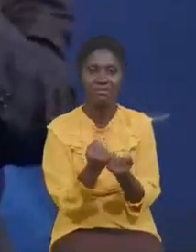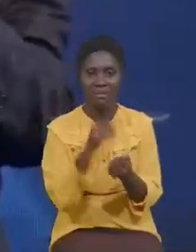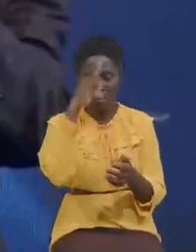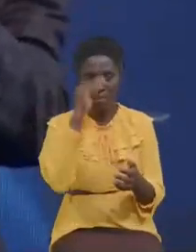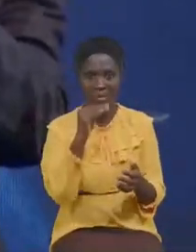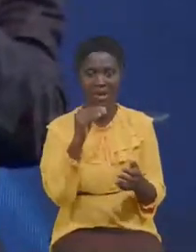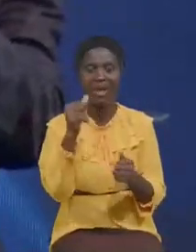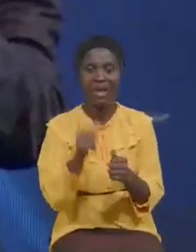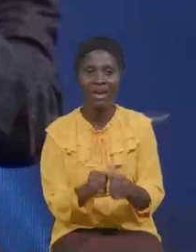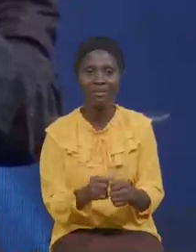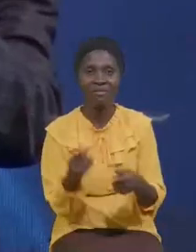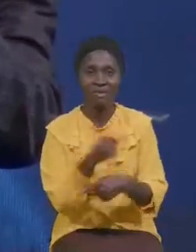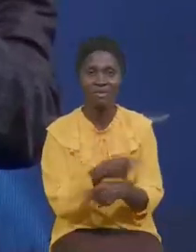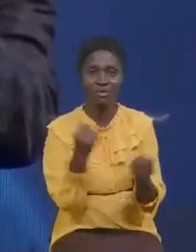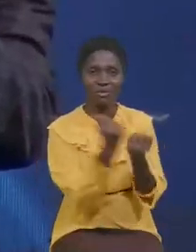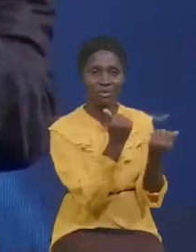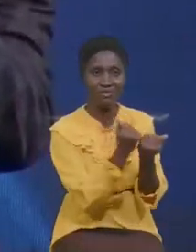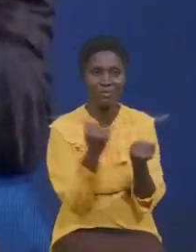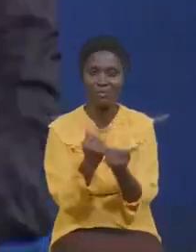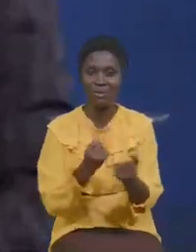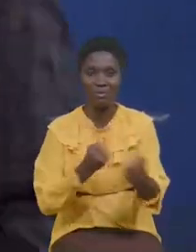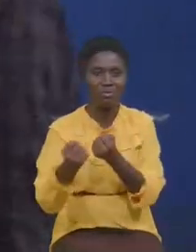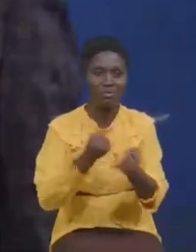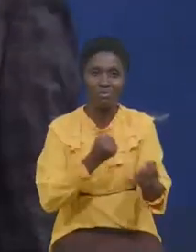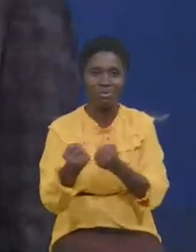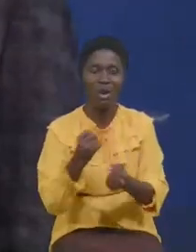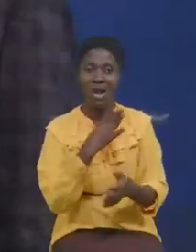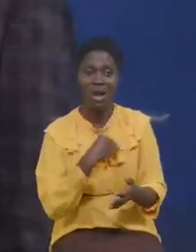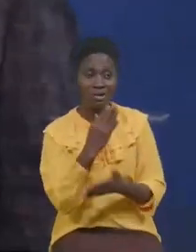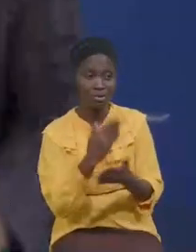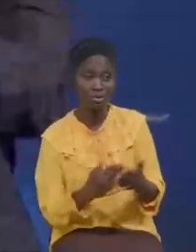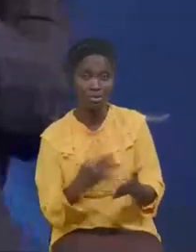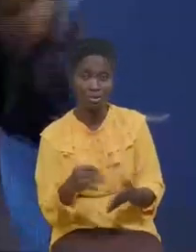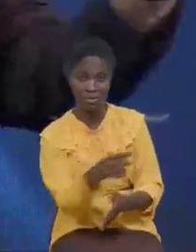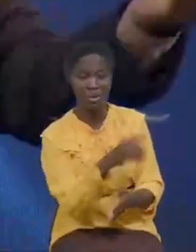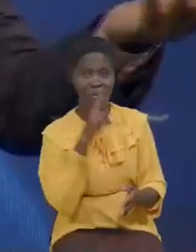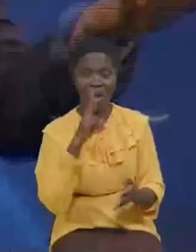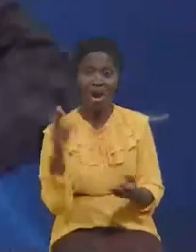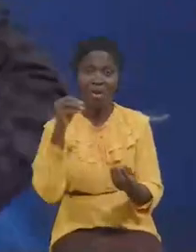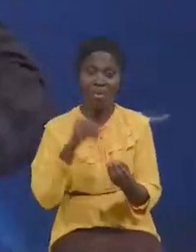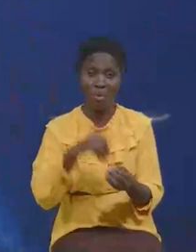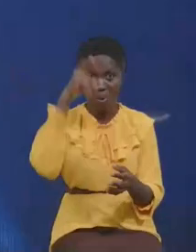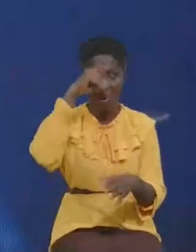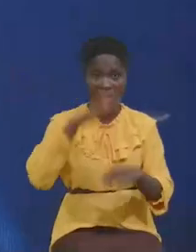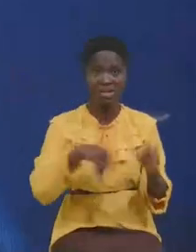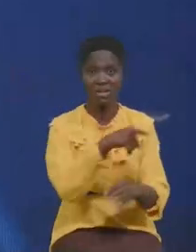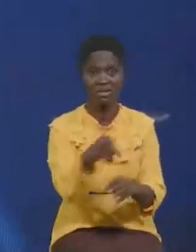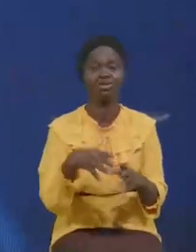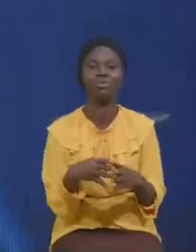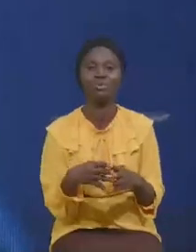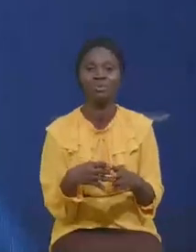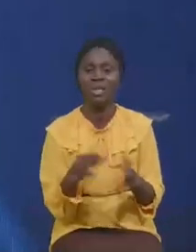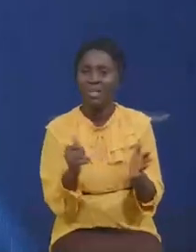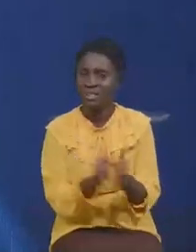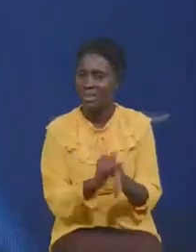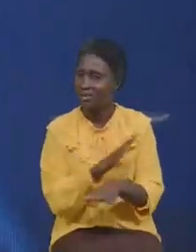avec quelqu'un et certains sont plus rusé que toi. Cela n'est pas bénéfique.